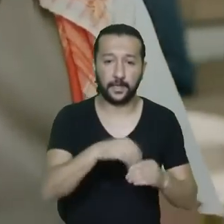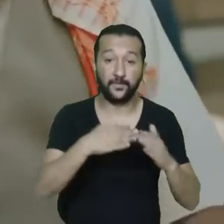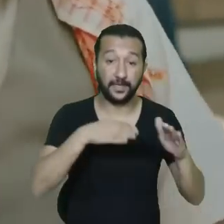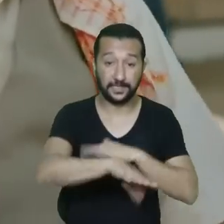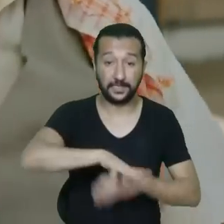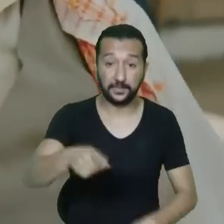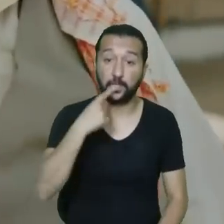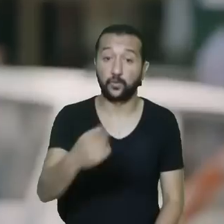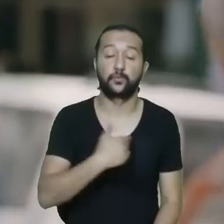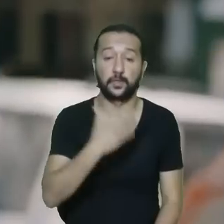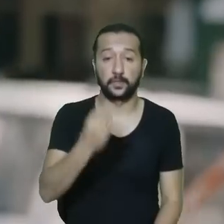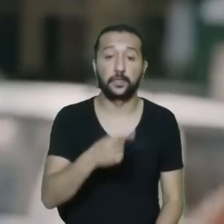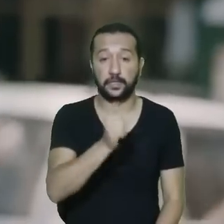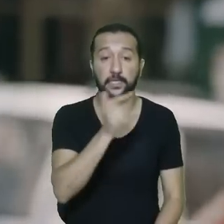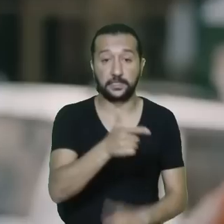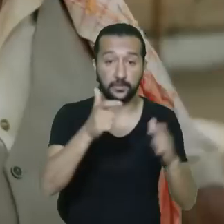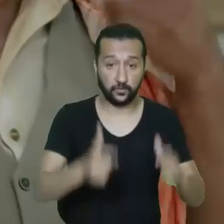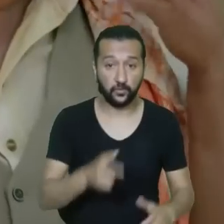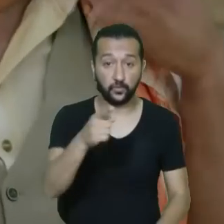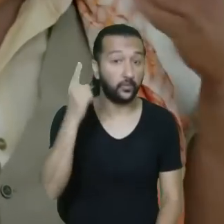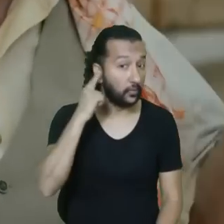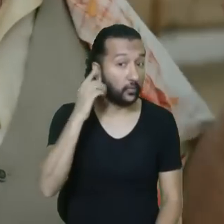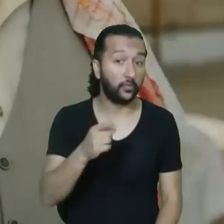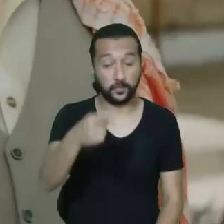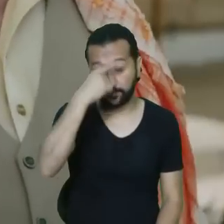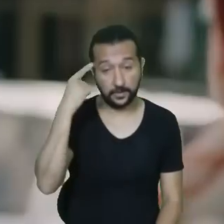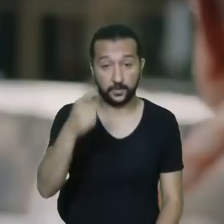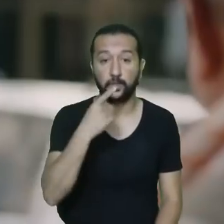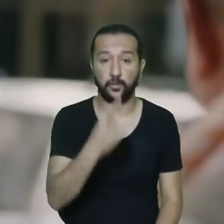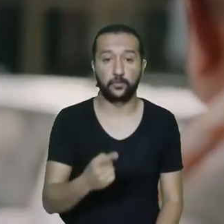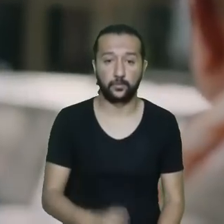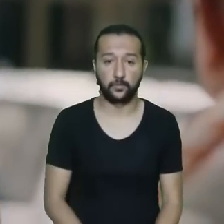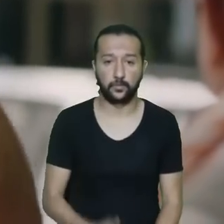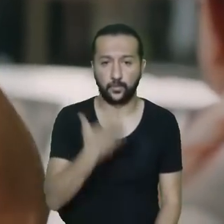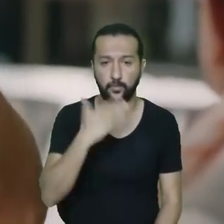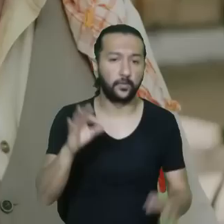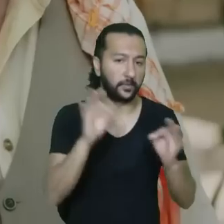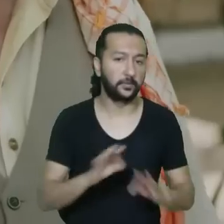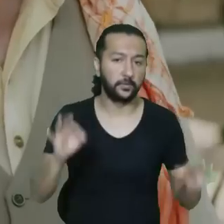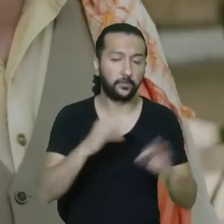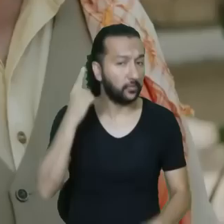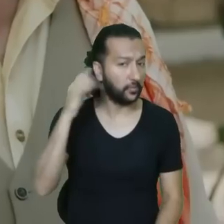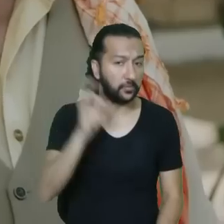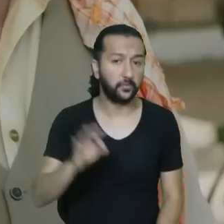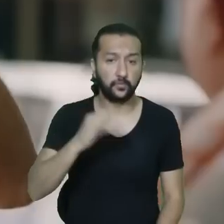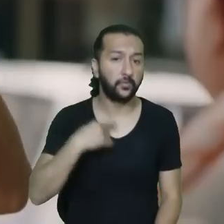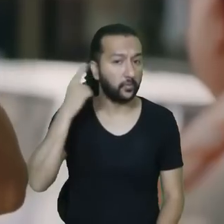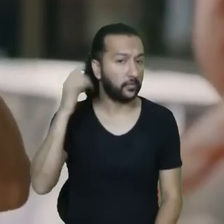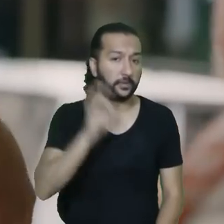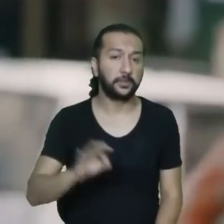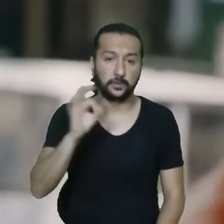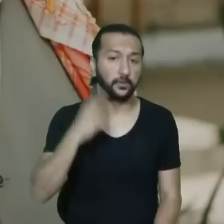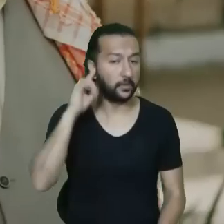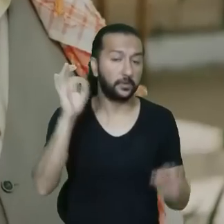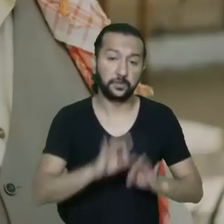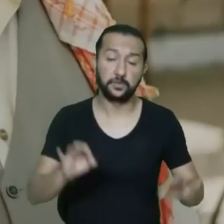giren hırsızlardan söz ediyorum. İlçede duruyormuş ya, belki kulağınıza çalınmıştır diyorum. Çalınmadı bizim kulağımıza hiçbir şey